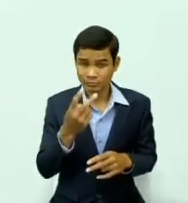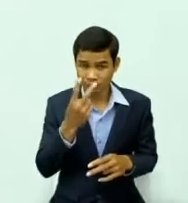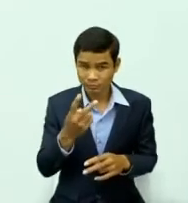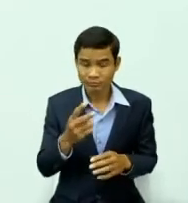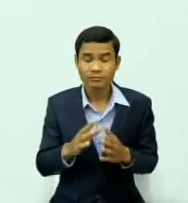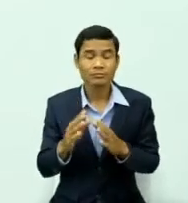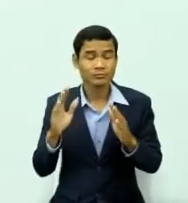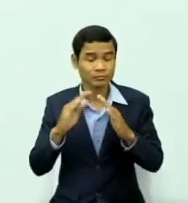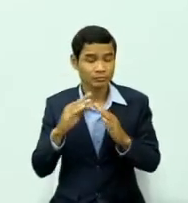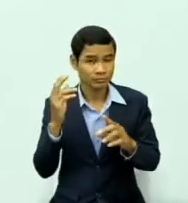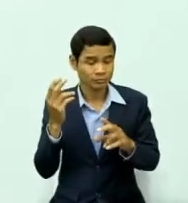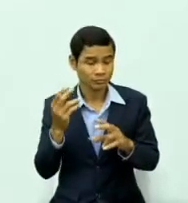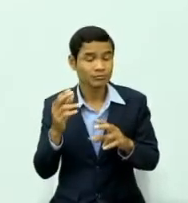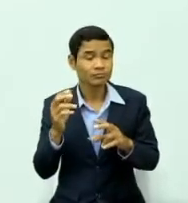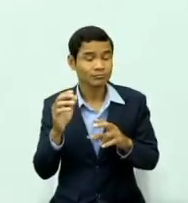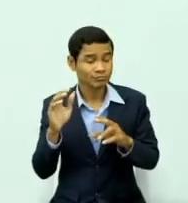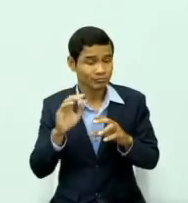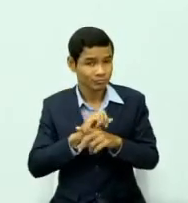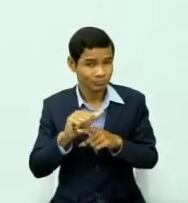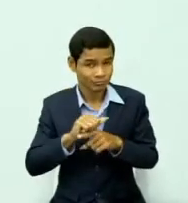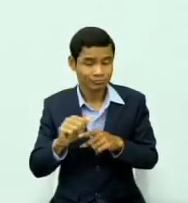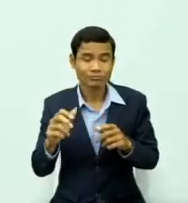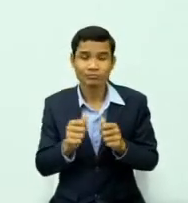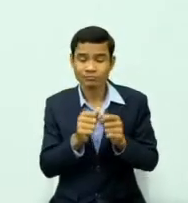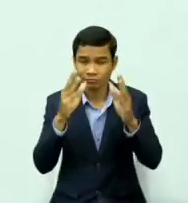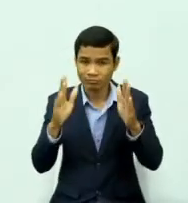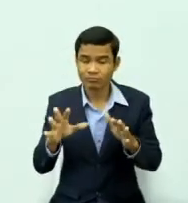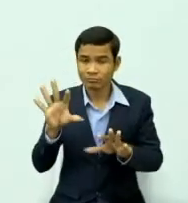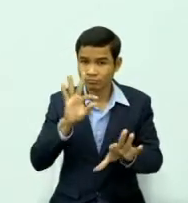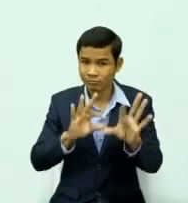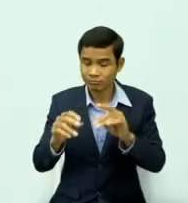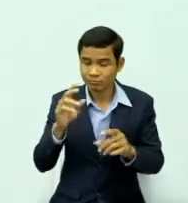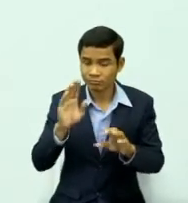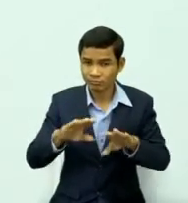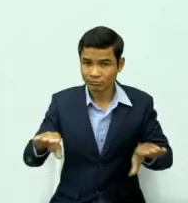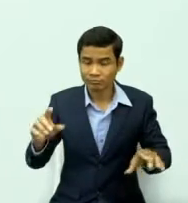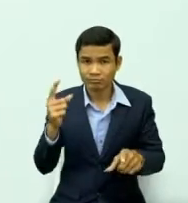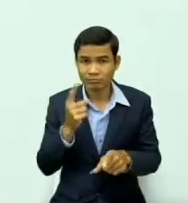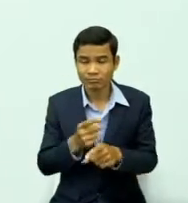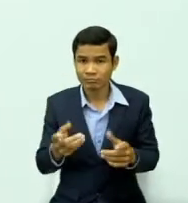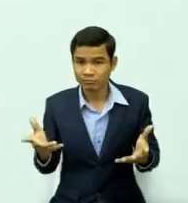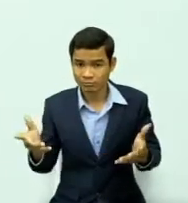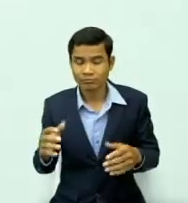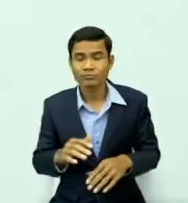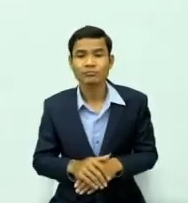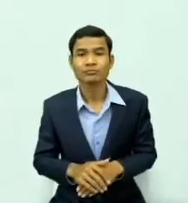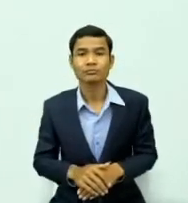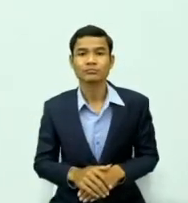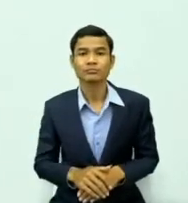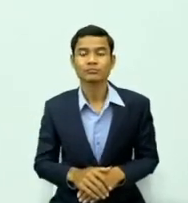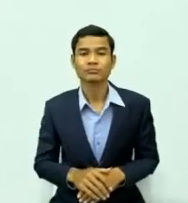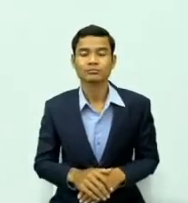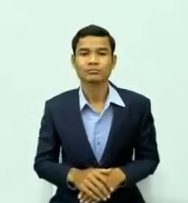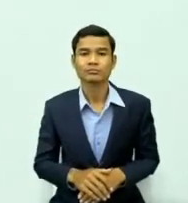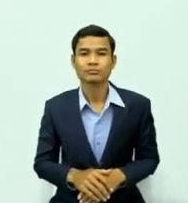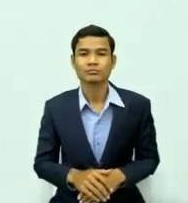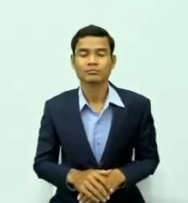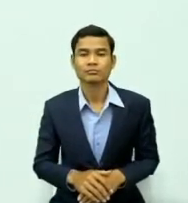bà con chỉ mùi nè cổ. Ta ca. Chà, chưa được bà con. Bạn trâm trai đại rực tế.